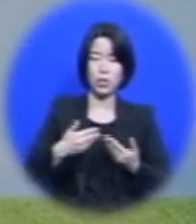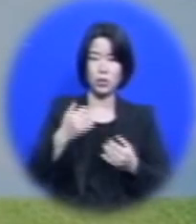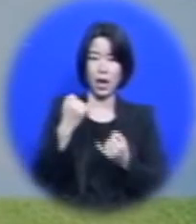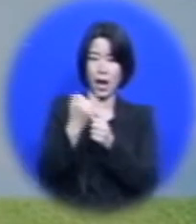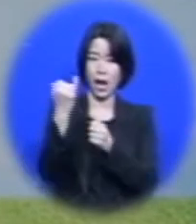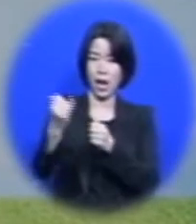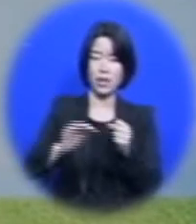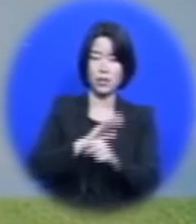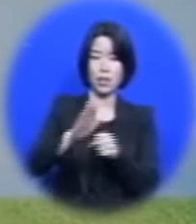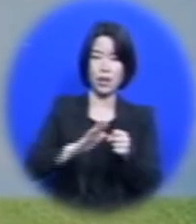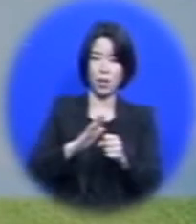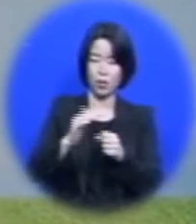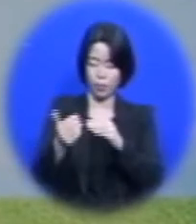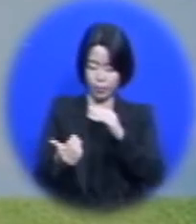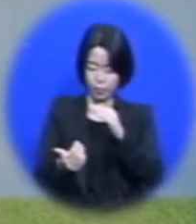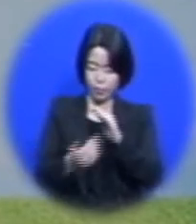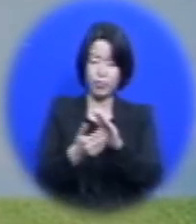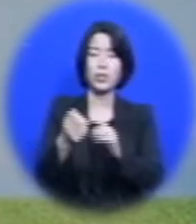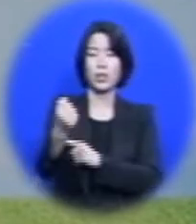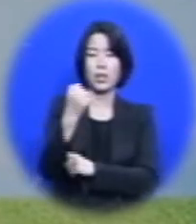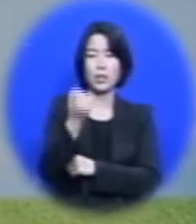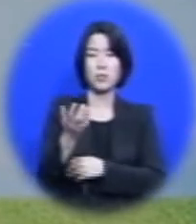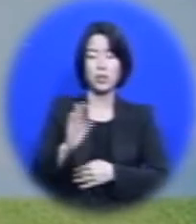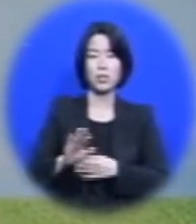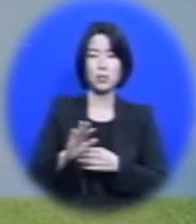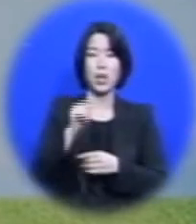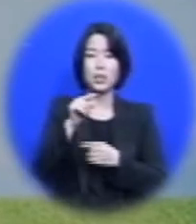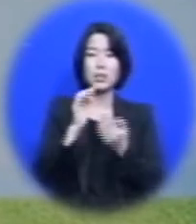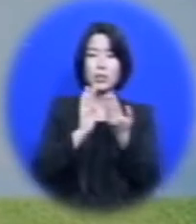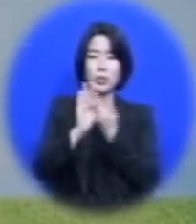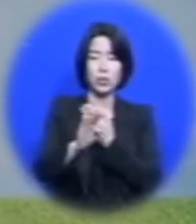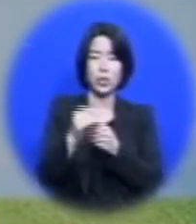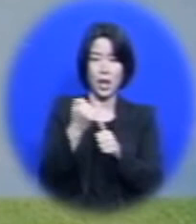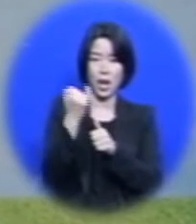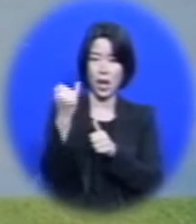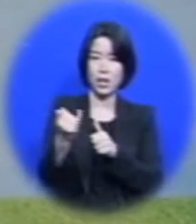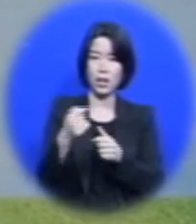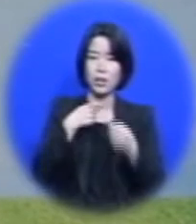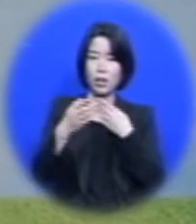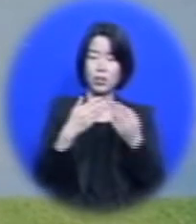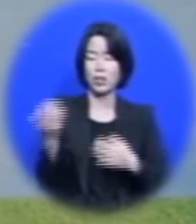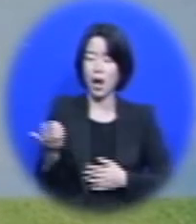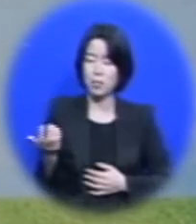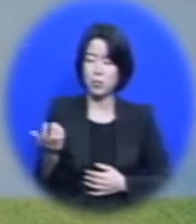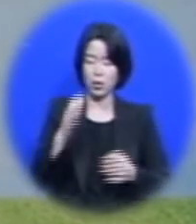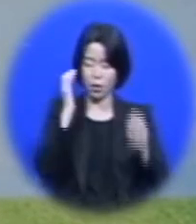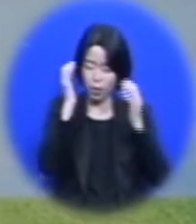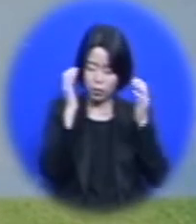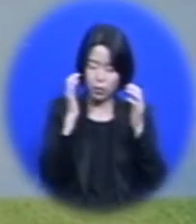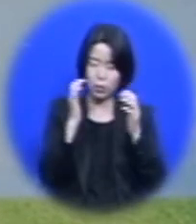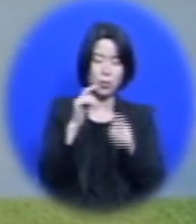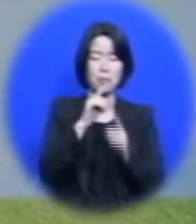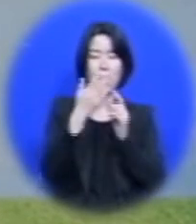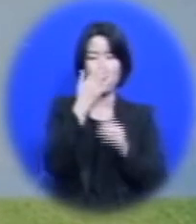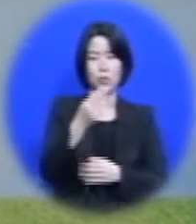가히 초인적인 힘이었지만 그 뒤 아내가 겪은 아픔과 고통은 이루 말할 수가